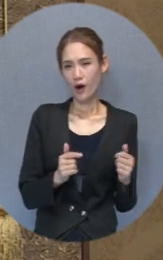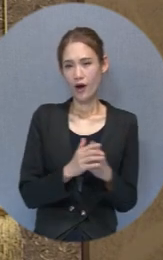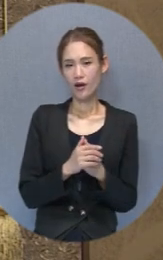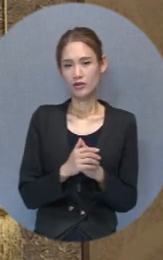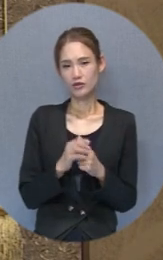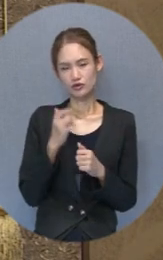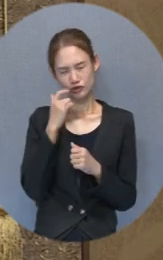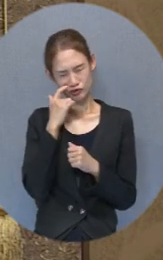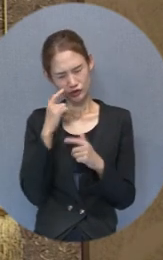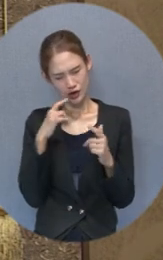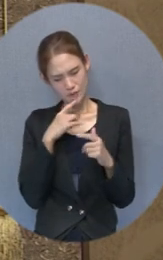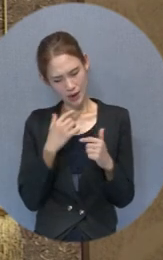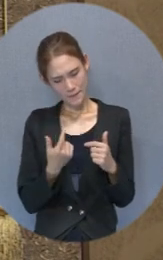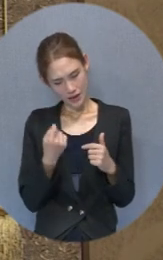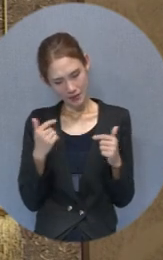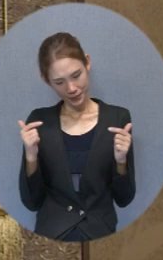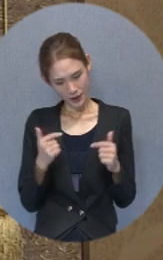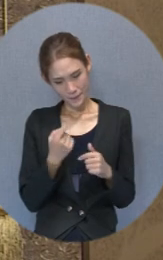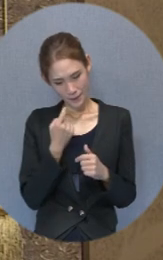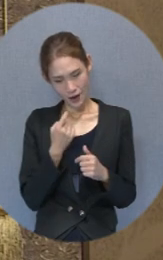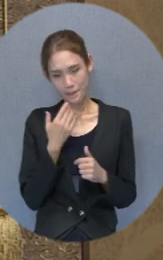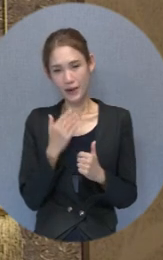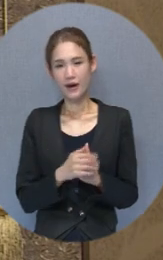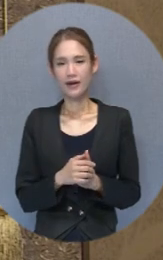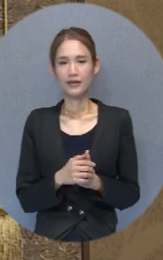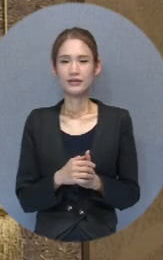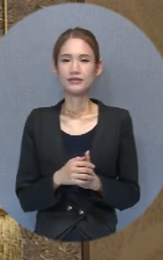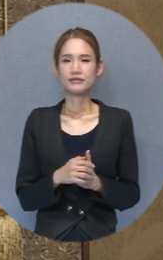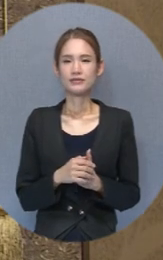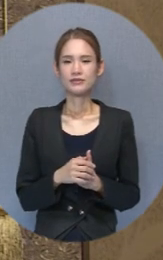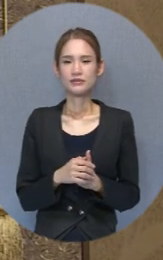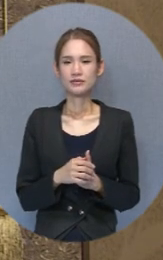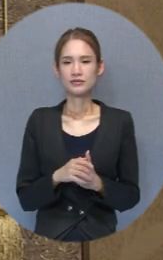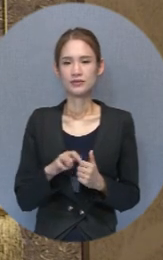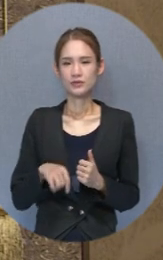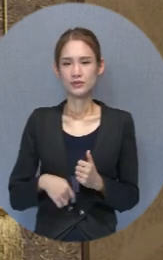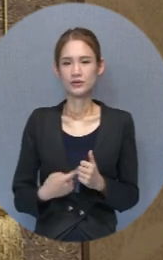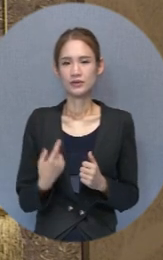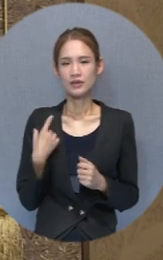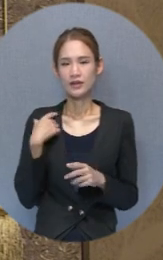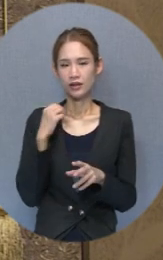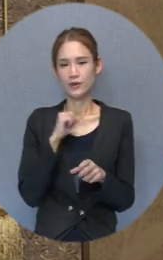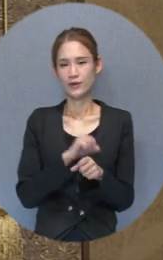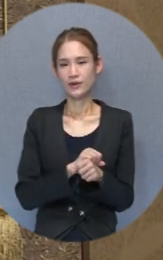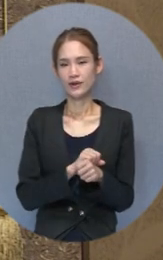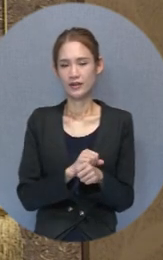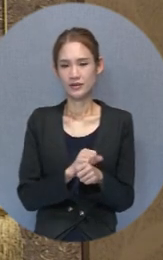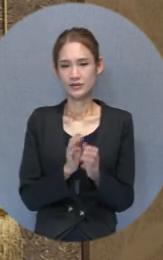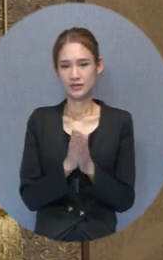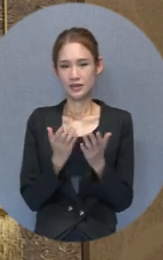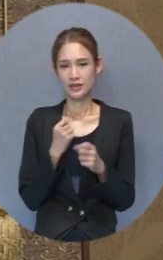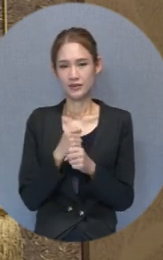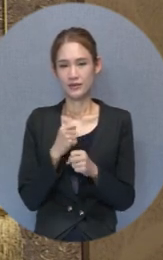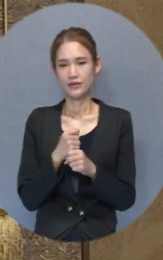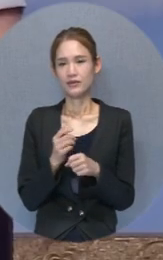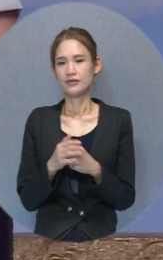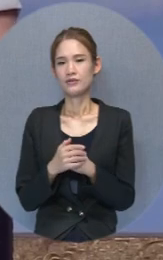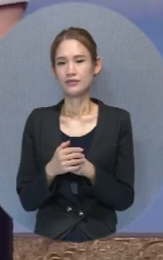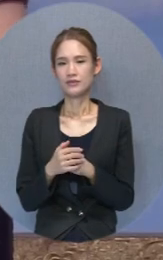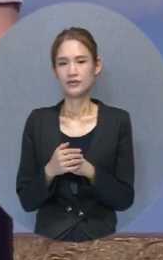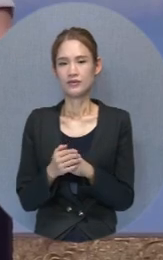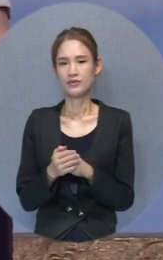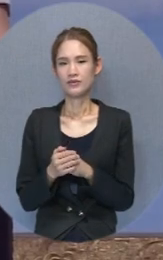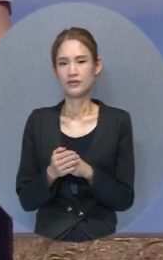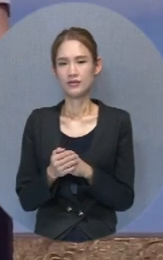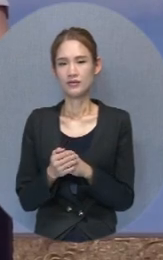아이들이 6개월 일찍 점자를 배울 수 있다. 그래서 이제 혼자서도 자료책을 만든 거예요. 네. 근데 여기는